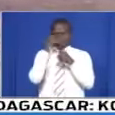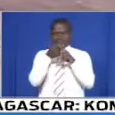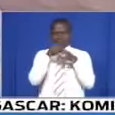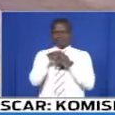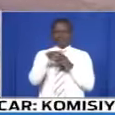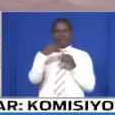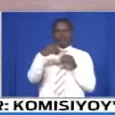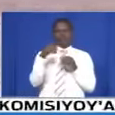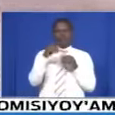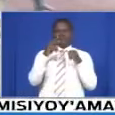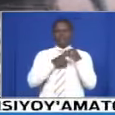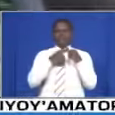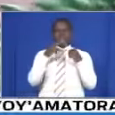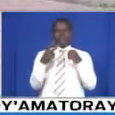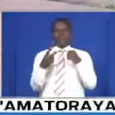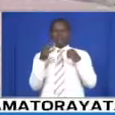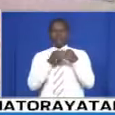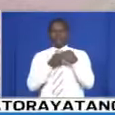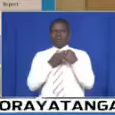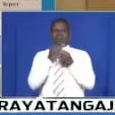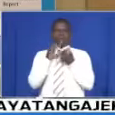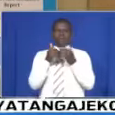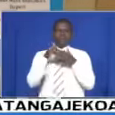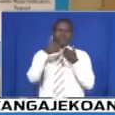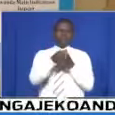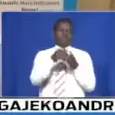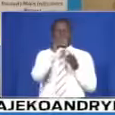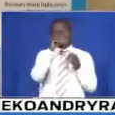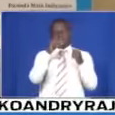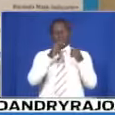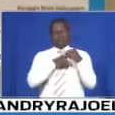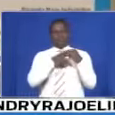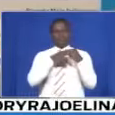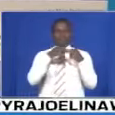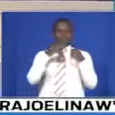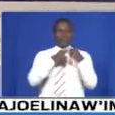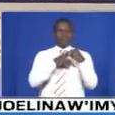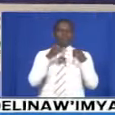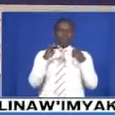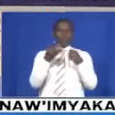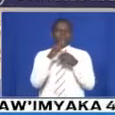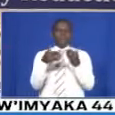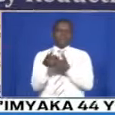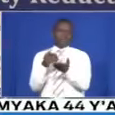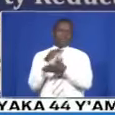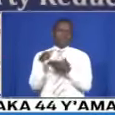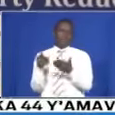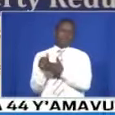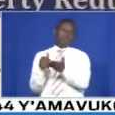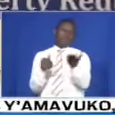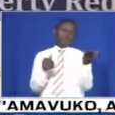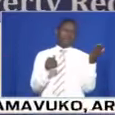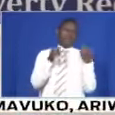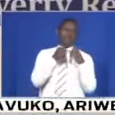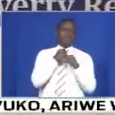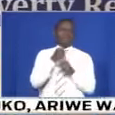madorari 728 muri 2014 agera kuri 778, bivuga ko hiyongereho gusa amadorari 46 mu myaka 3.